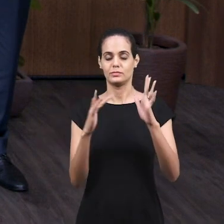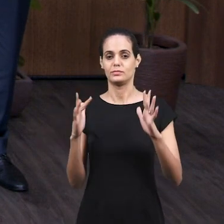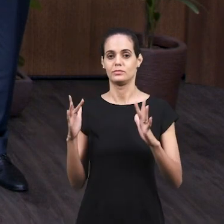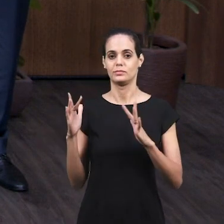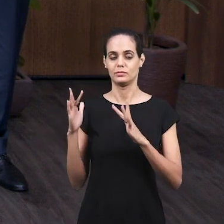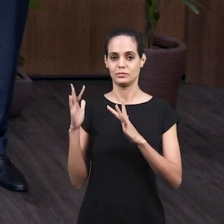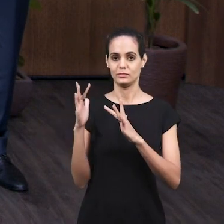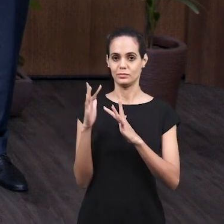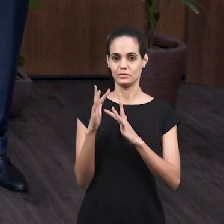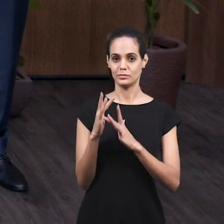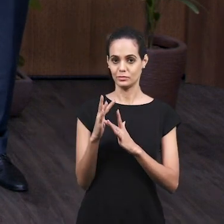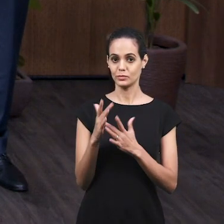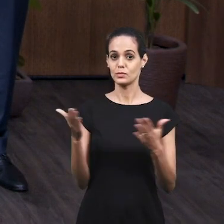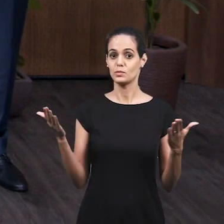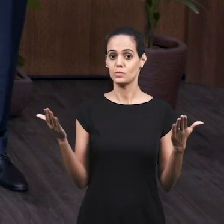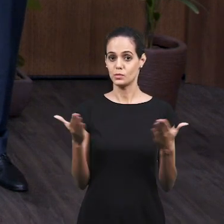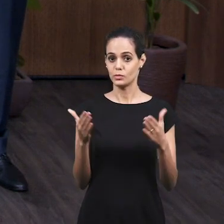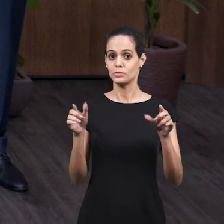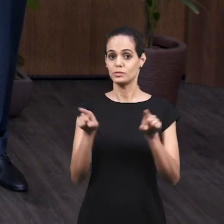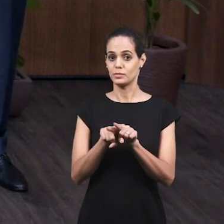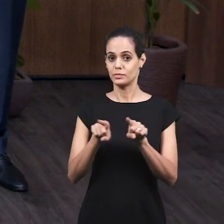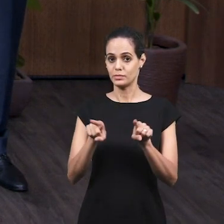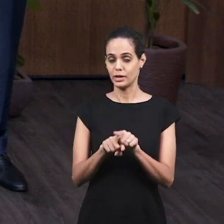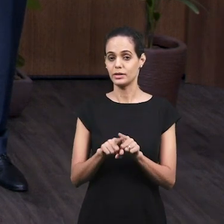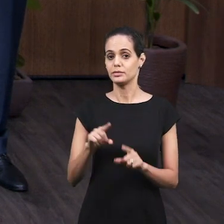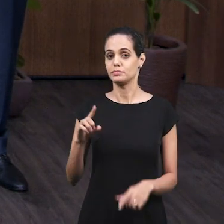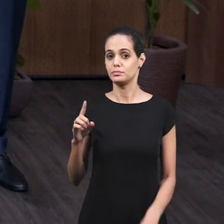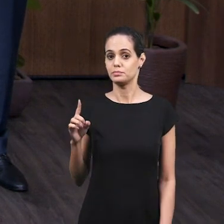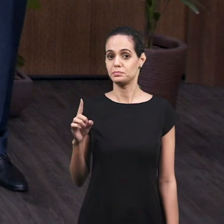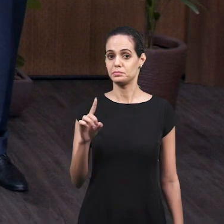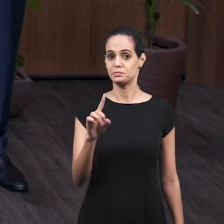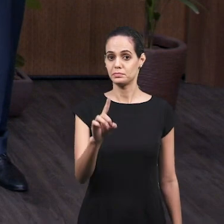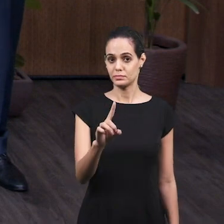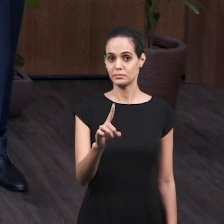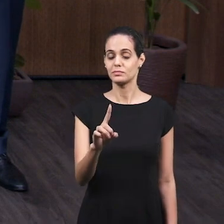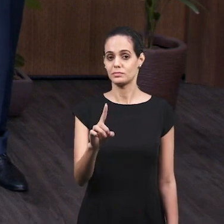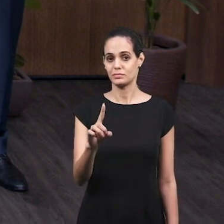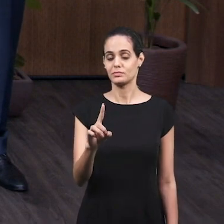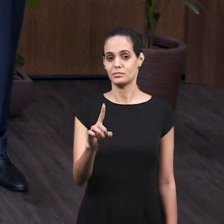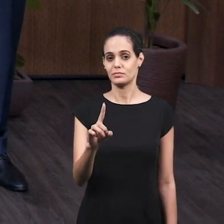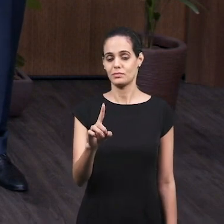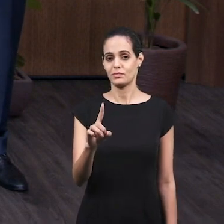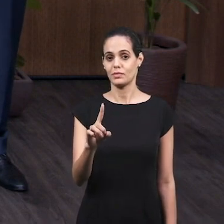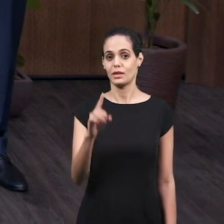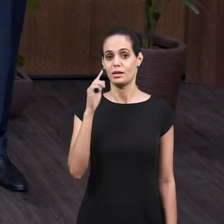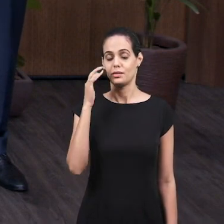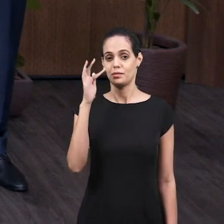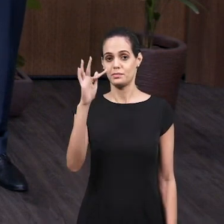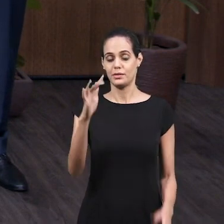Et bientôt, il reviendra pour enlever son Église.